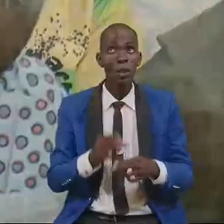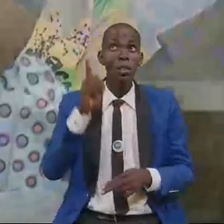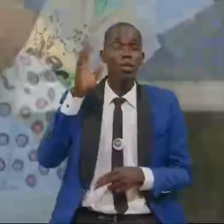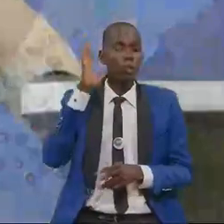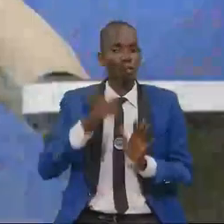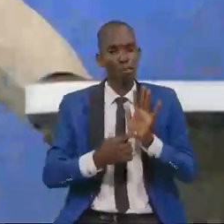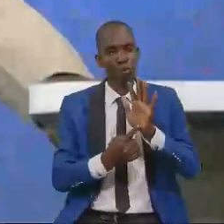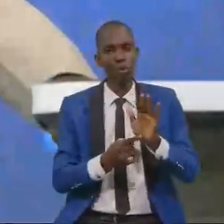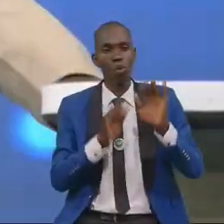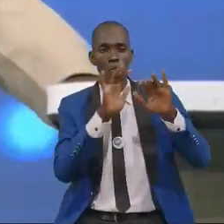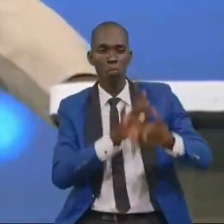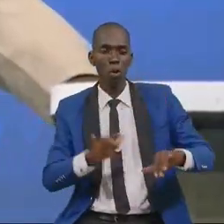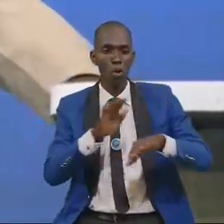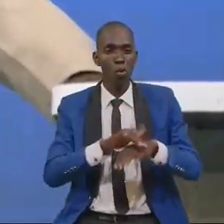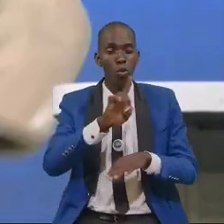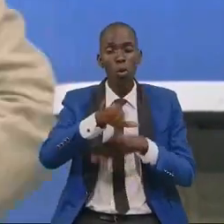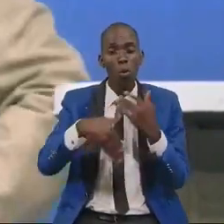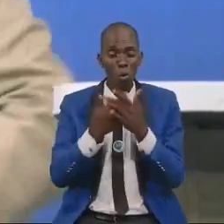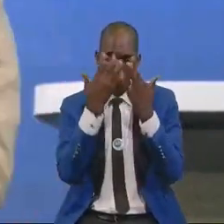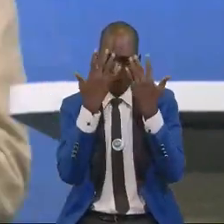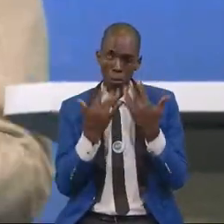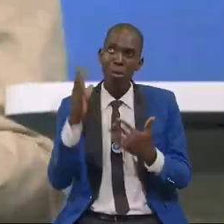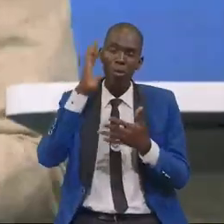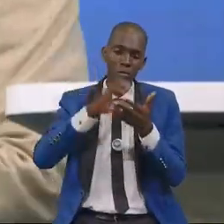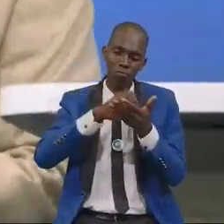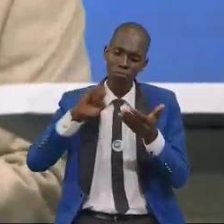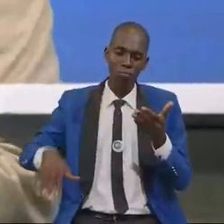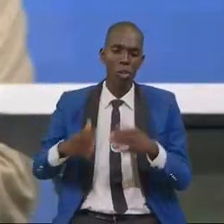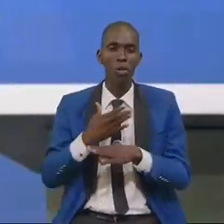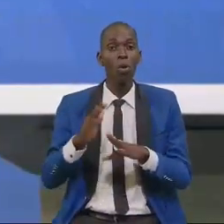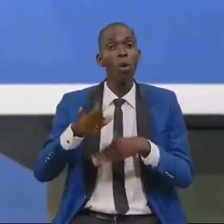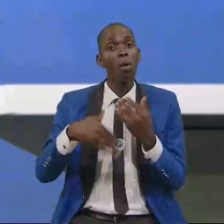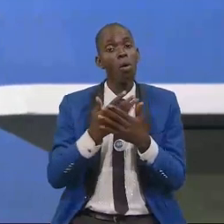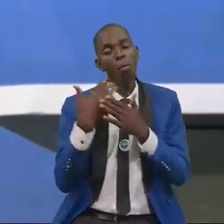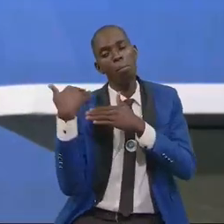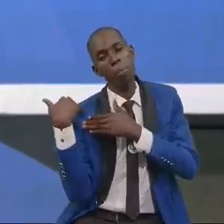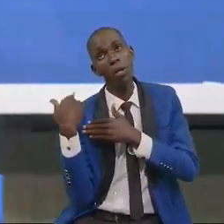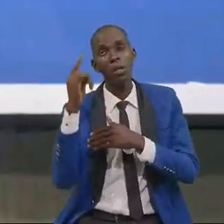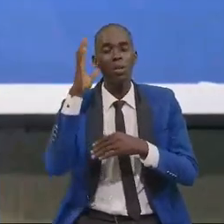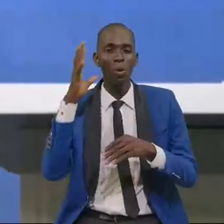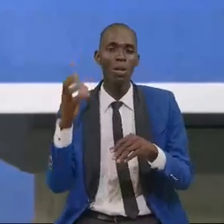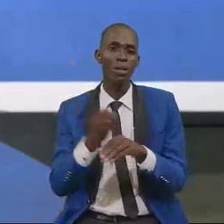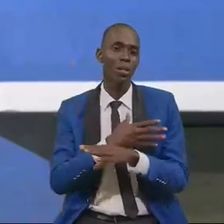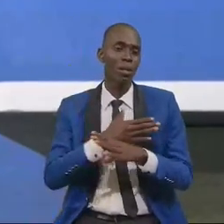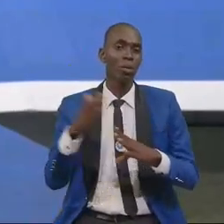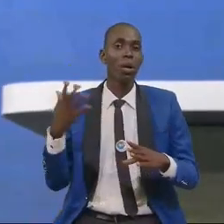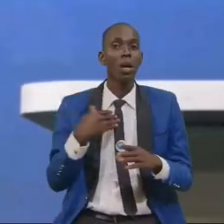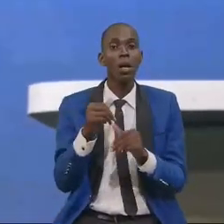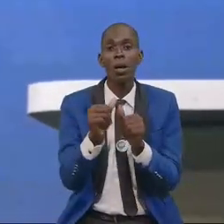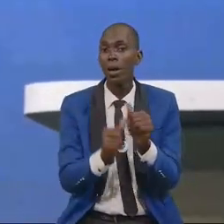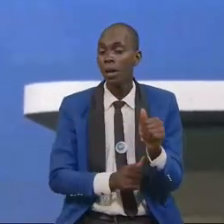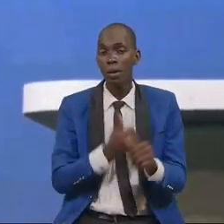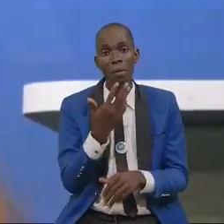de toi tout est chagrin va tout enlever tout est fardeau il va tout enlever et